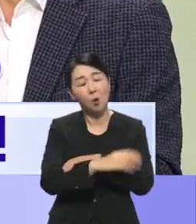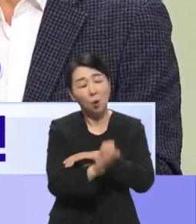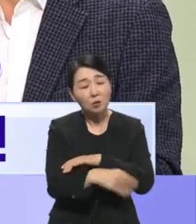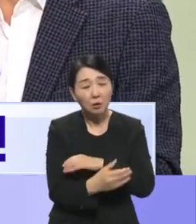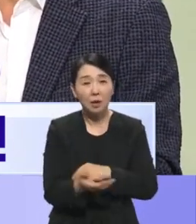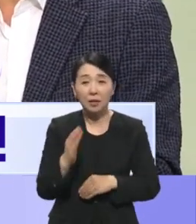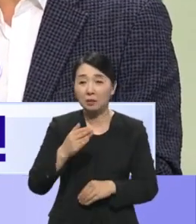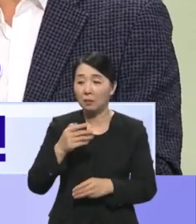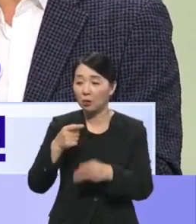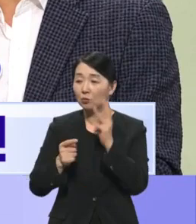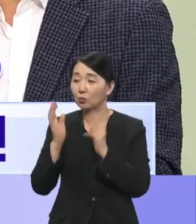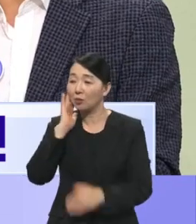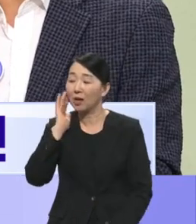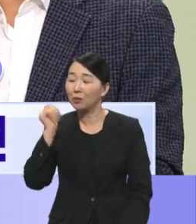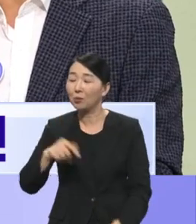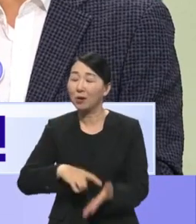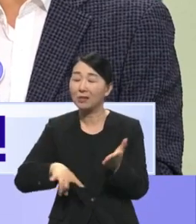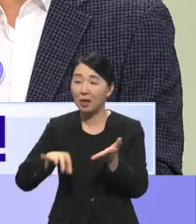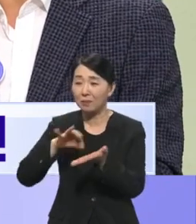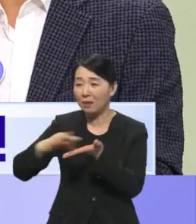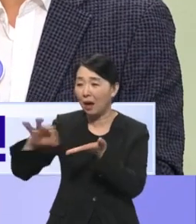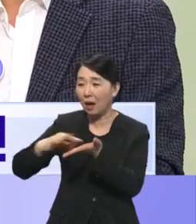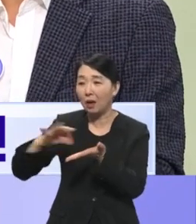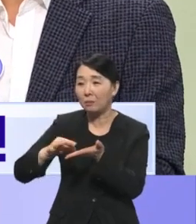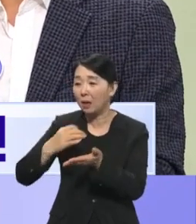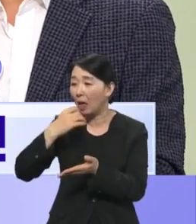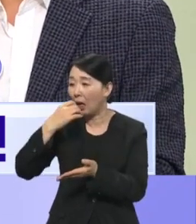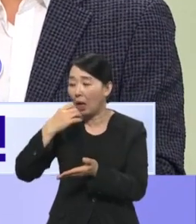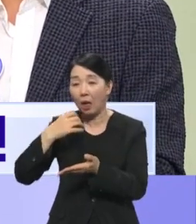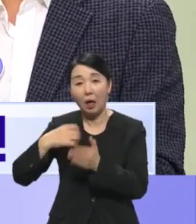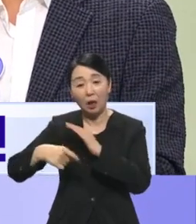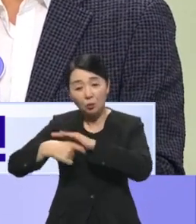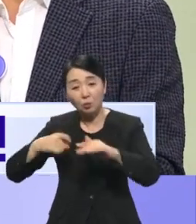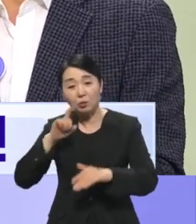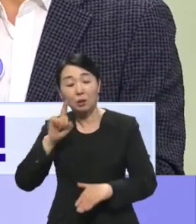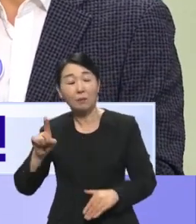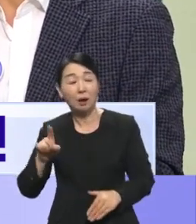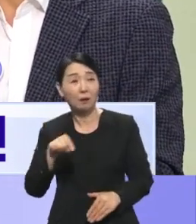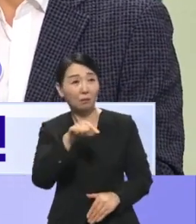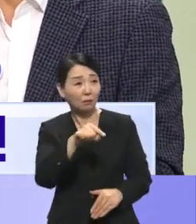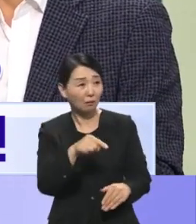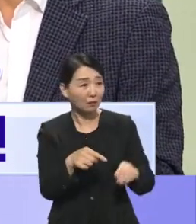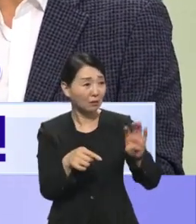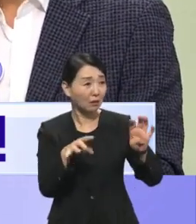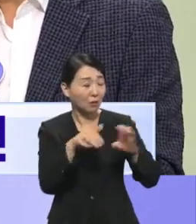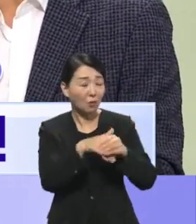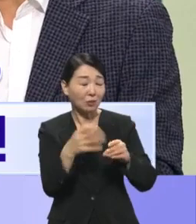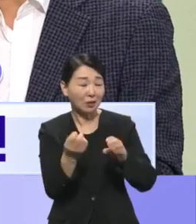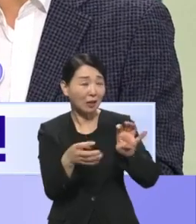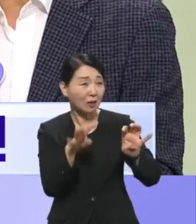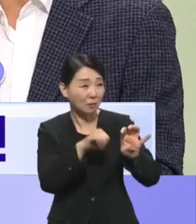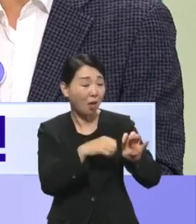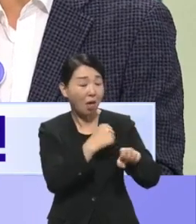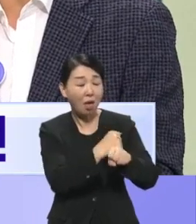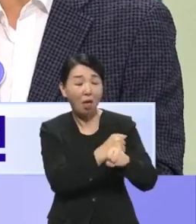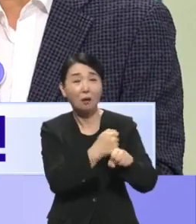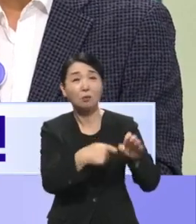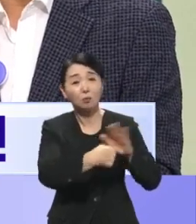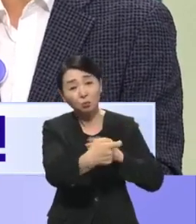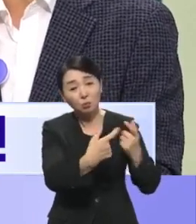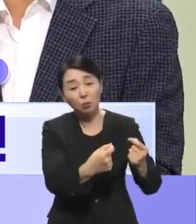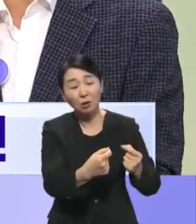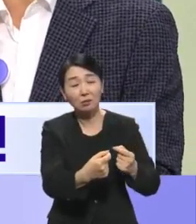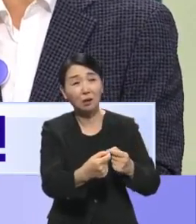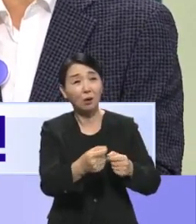얘기하시고 세금 낭비 도둑 이야기 하시는데 아 도둑으로 따지면 저런 도둑이 어디가 있습니까 근데 그걸 사면을 해주고 오히려 칭찬을